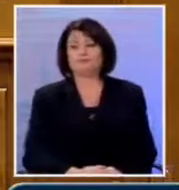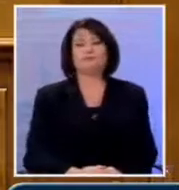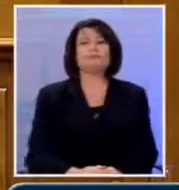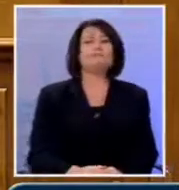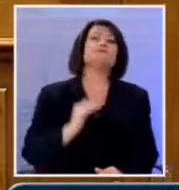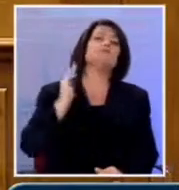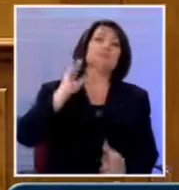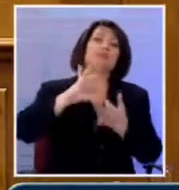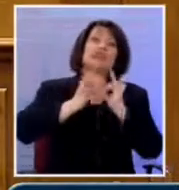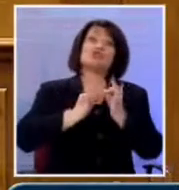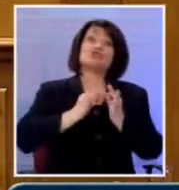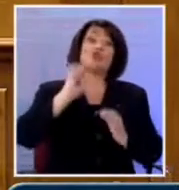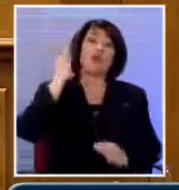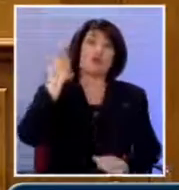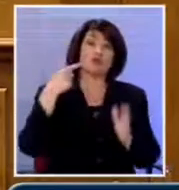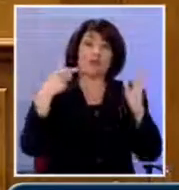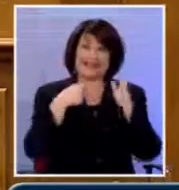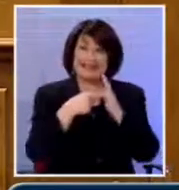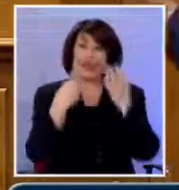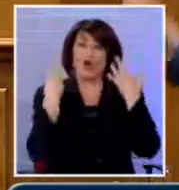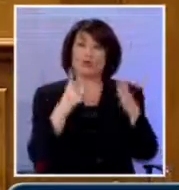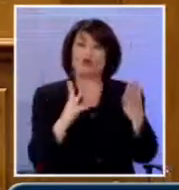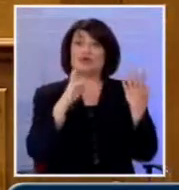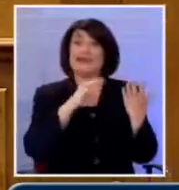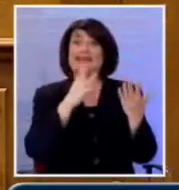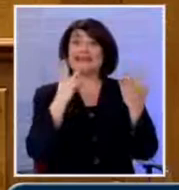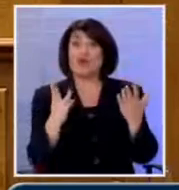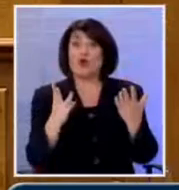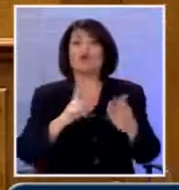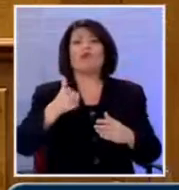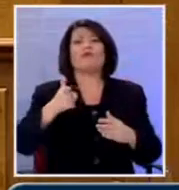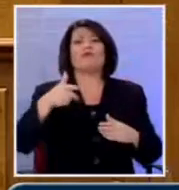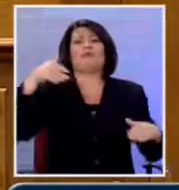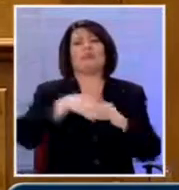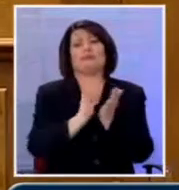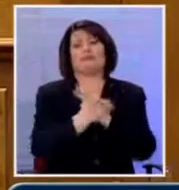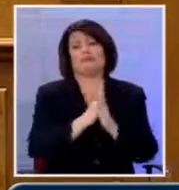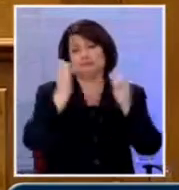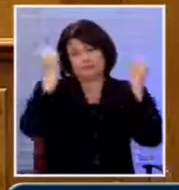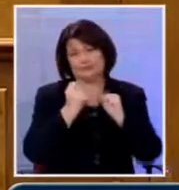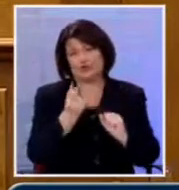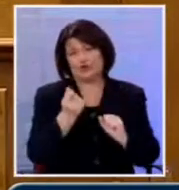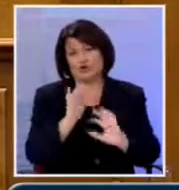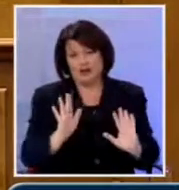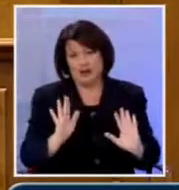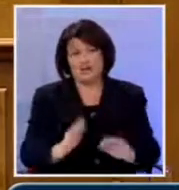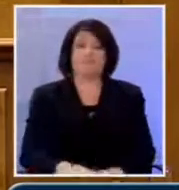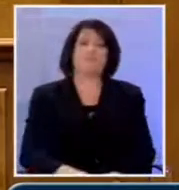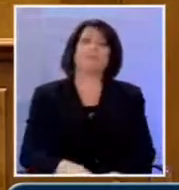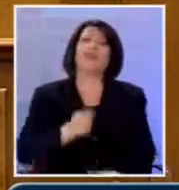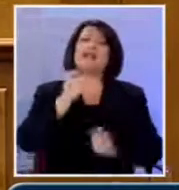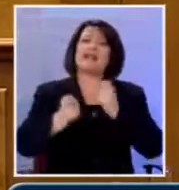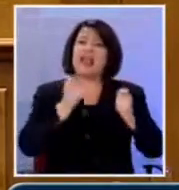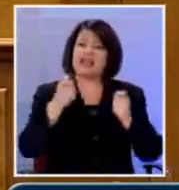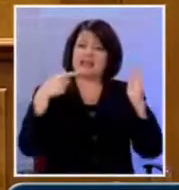Ιστορικός. Το 1898 είχαμε πτώχευση, η οποία έπαιρνε τα χρέη από